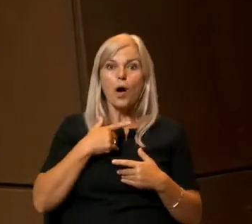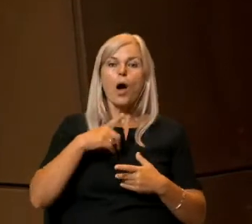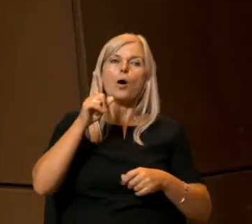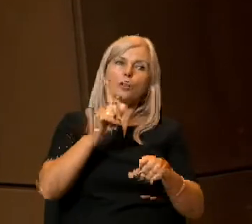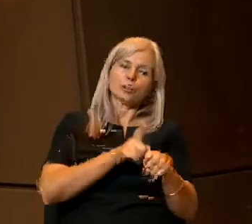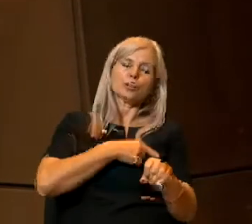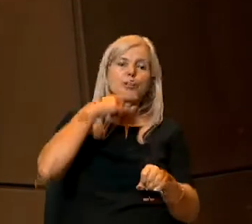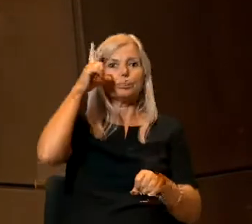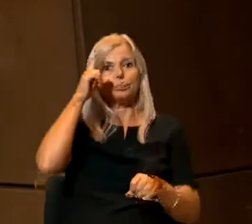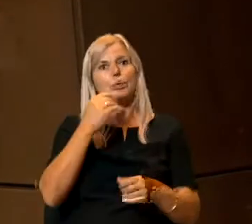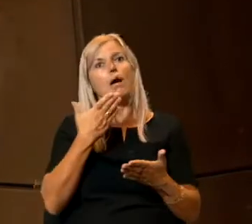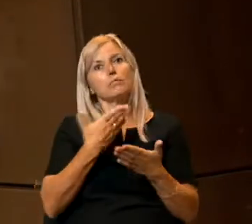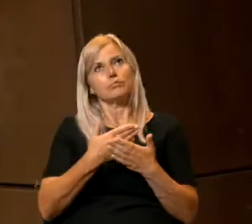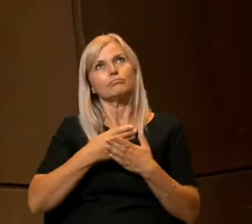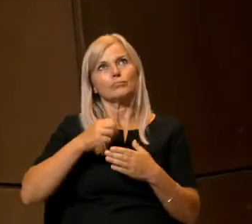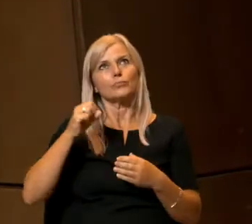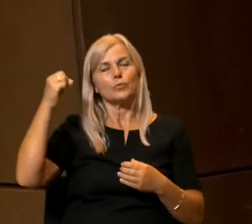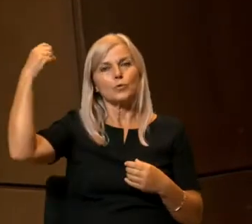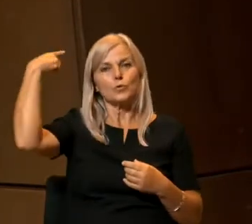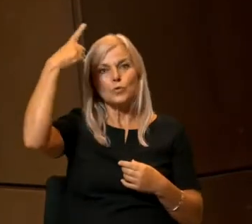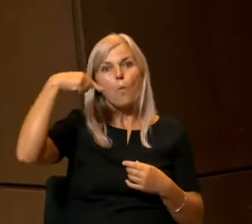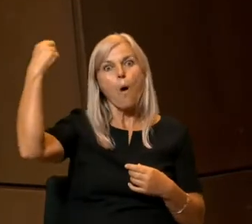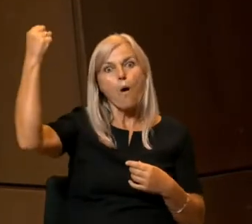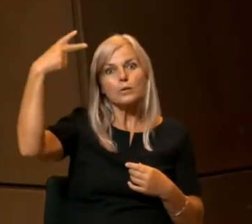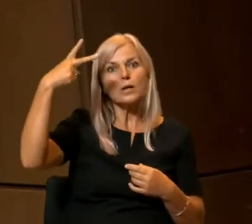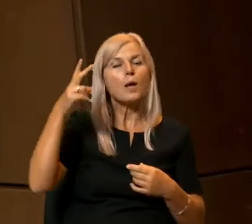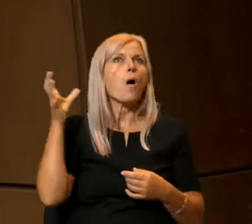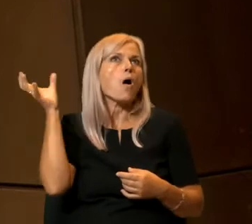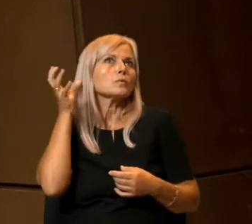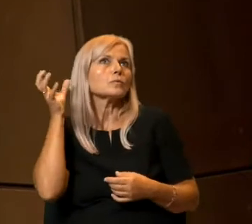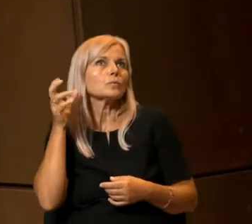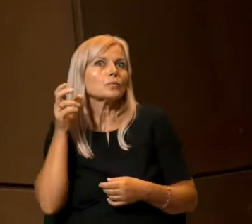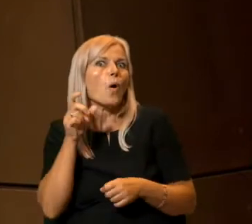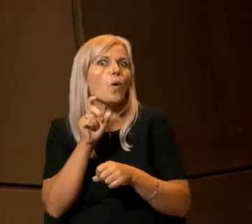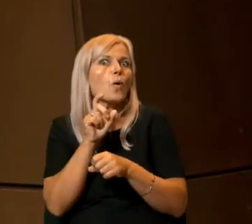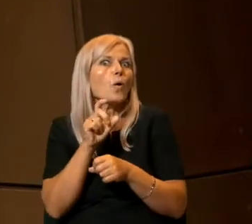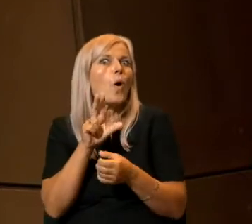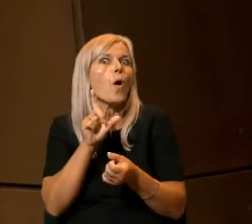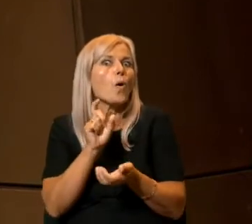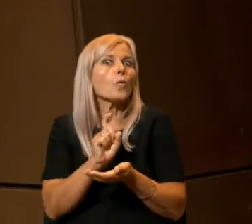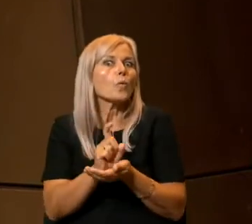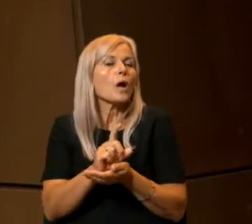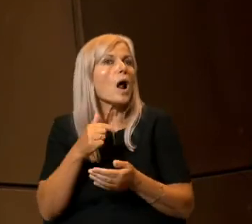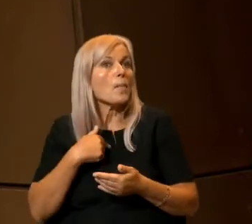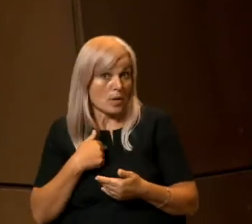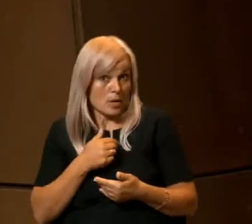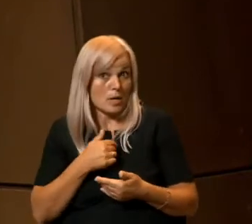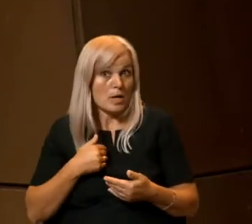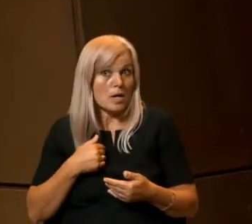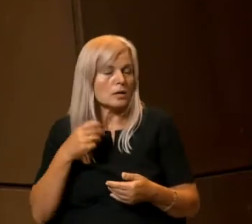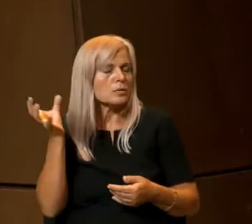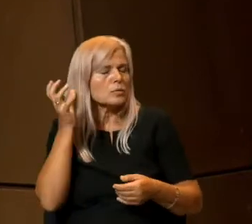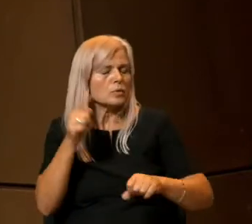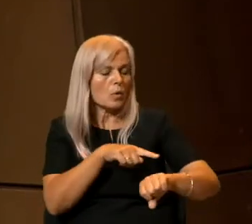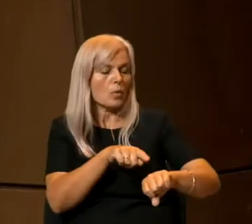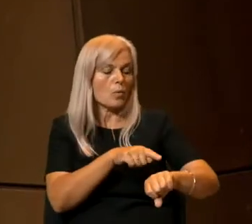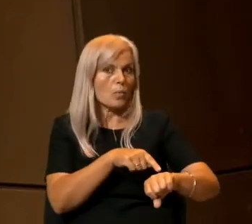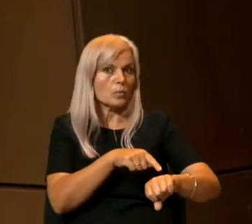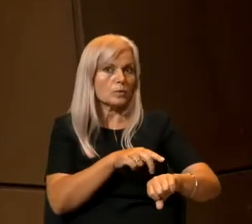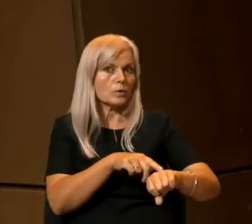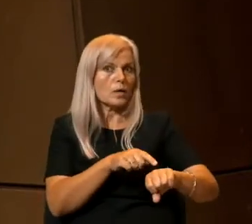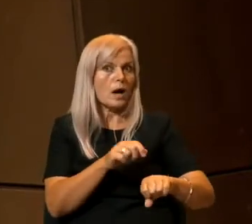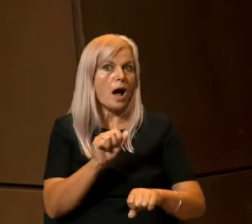bo słońce wzeszło lub słyszymy koguta, słyszymy budzik. Ale